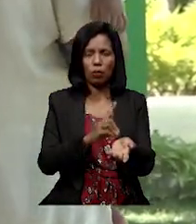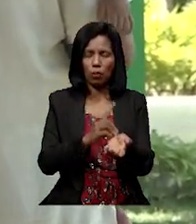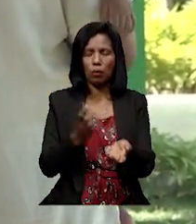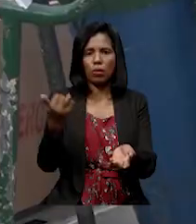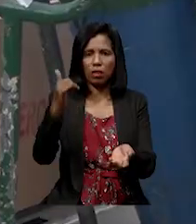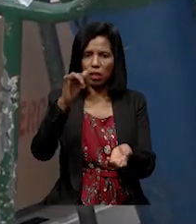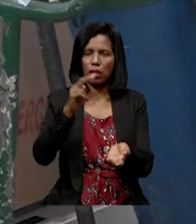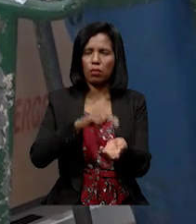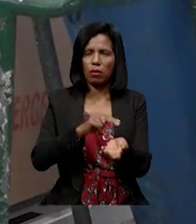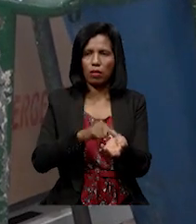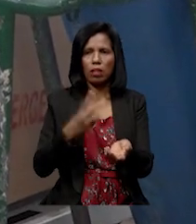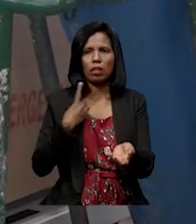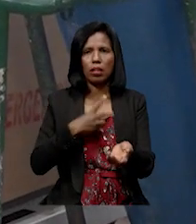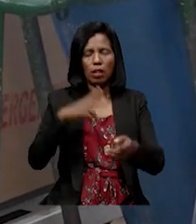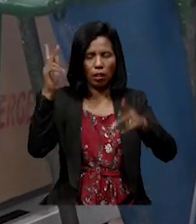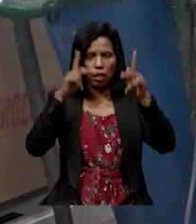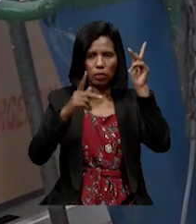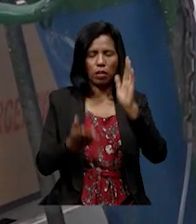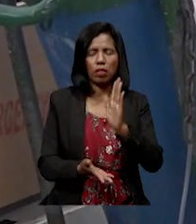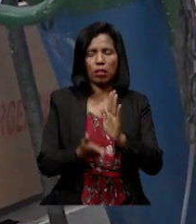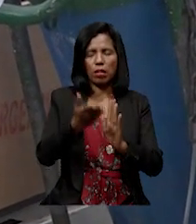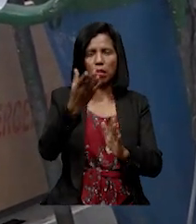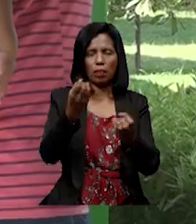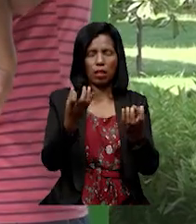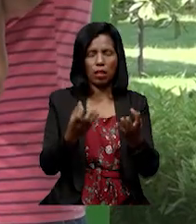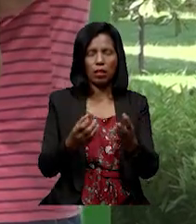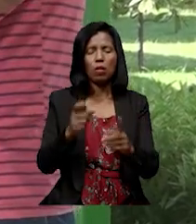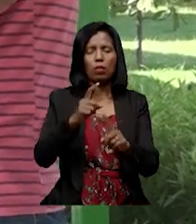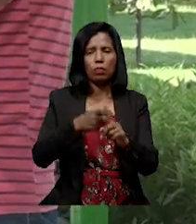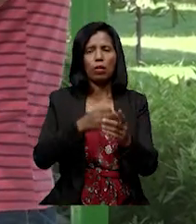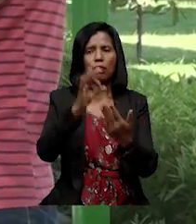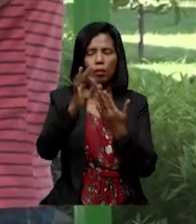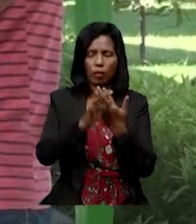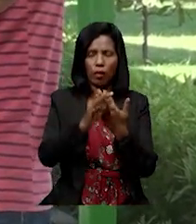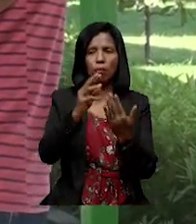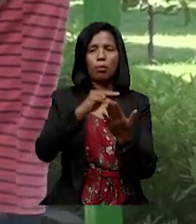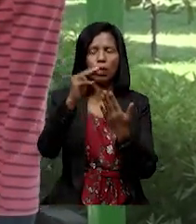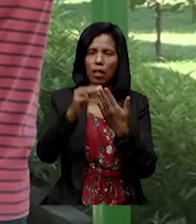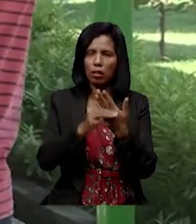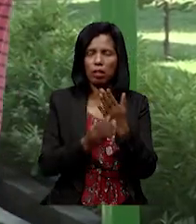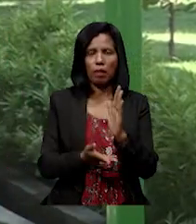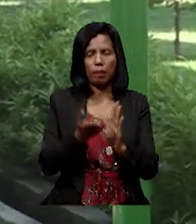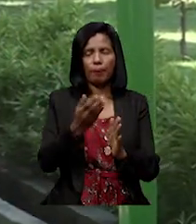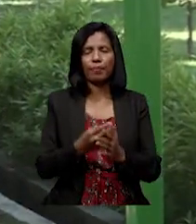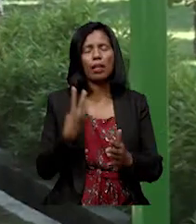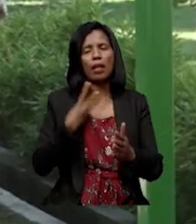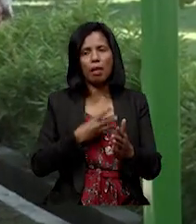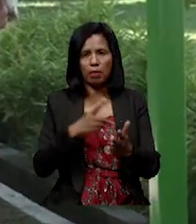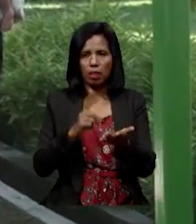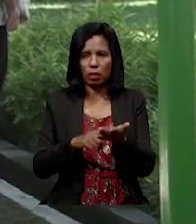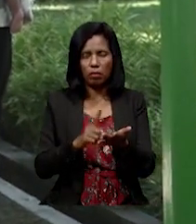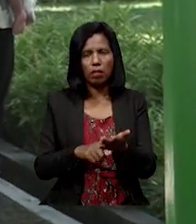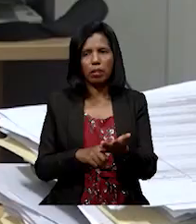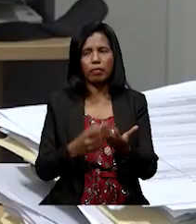diang kata kita ni yang kazu ne sesai makas ya Februari Mars ne sesai makas pertanto ame diskuti ona asunto ne